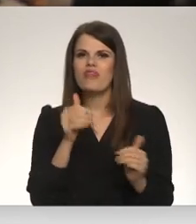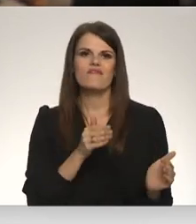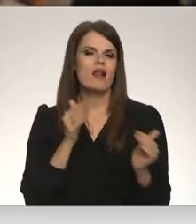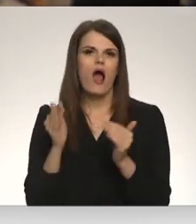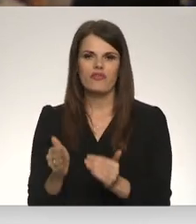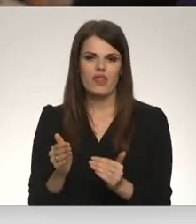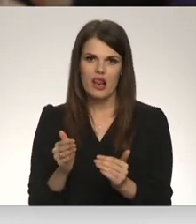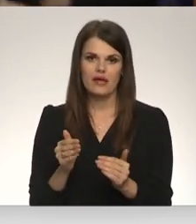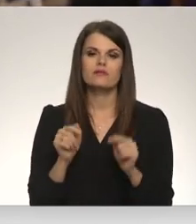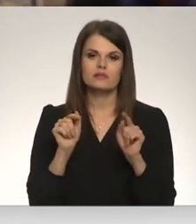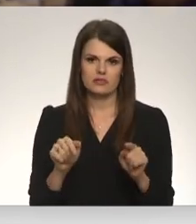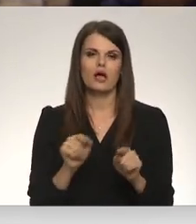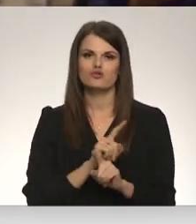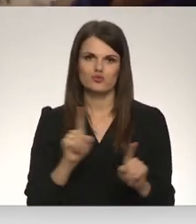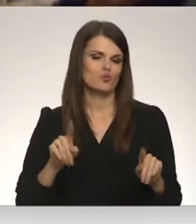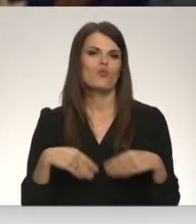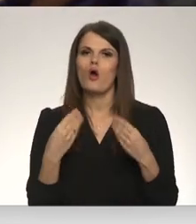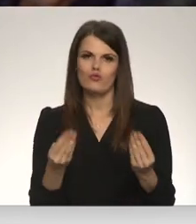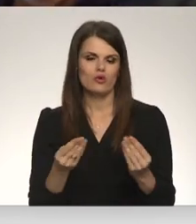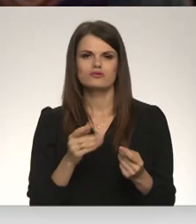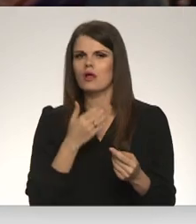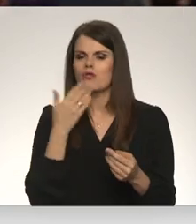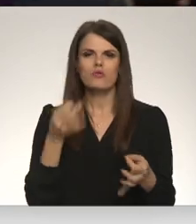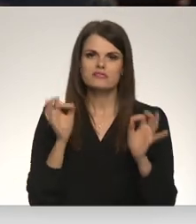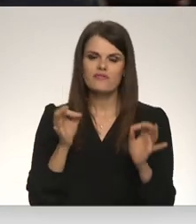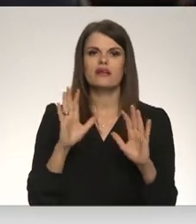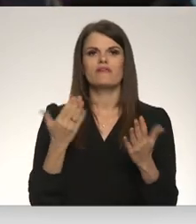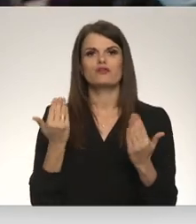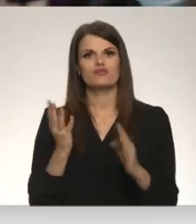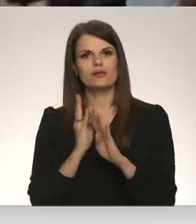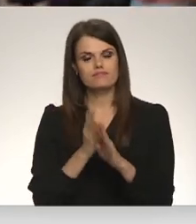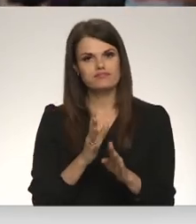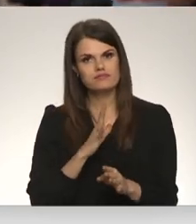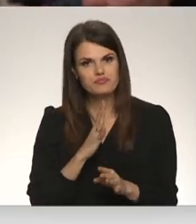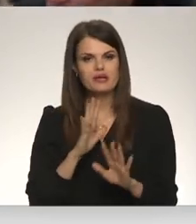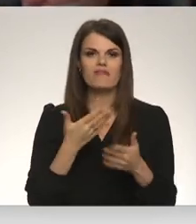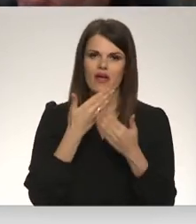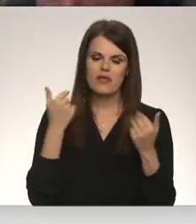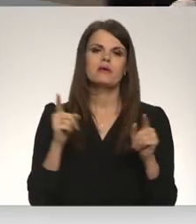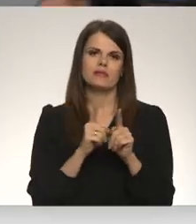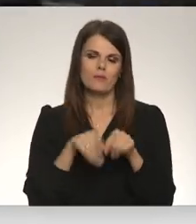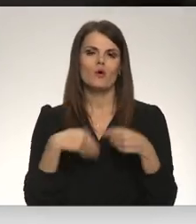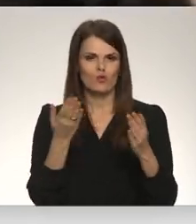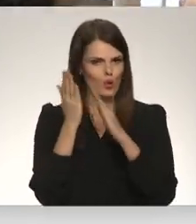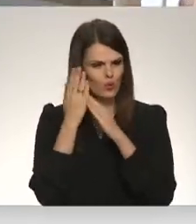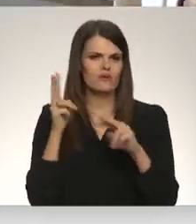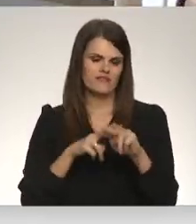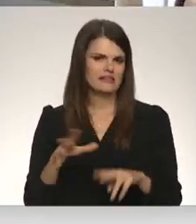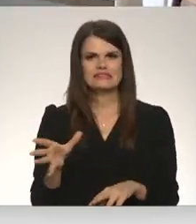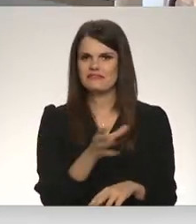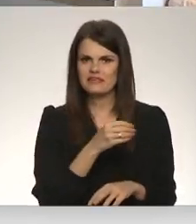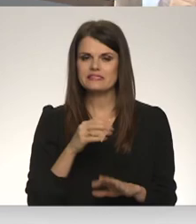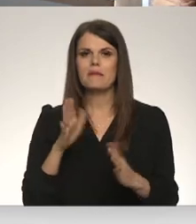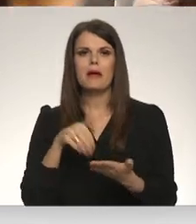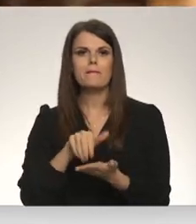dienu, tad tas tiek nodrošināts neatkarīgi no tā, vai šodien vēl pieņemam vai nepieņemam jaunus klientus. Un pieraksts uz kādu